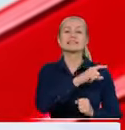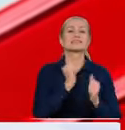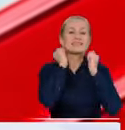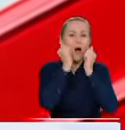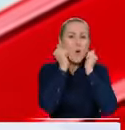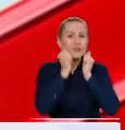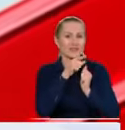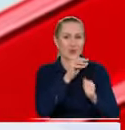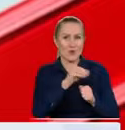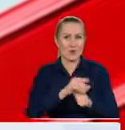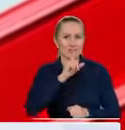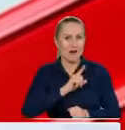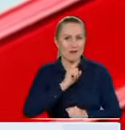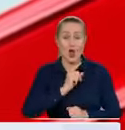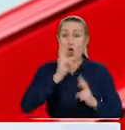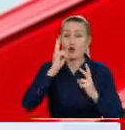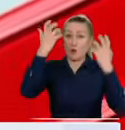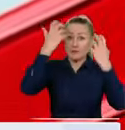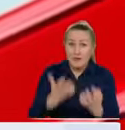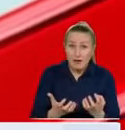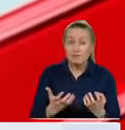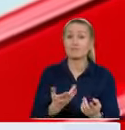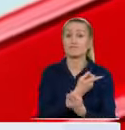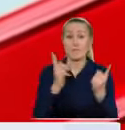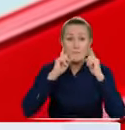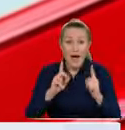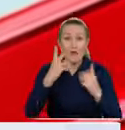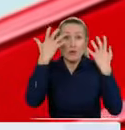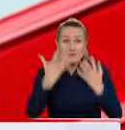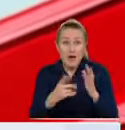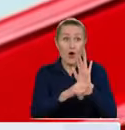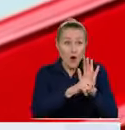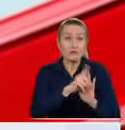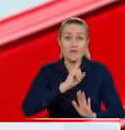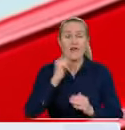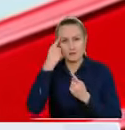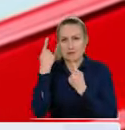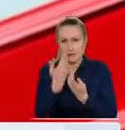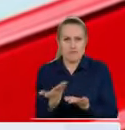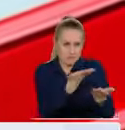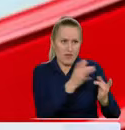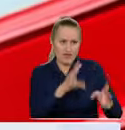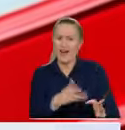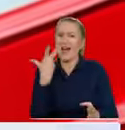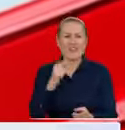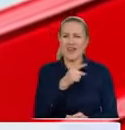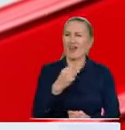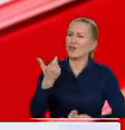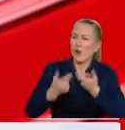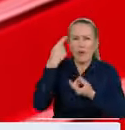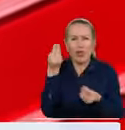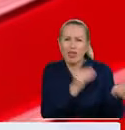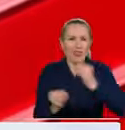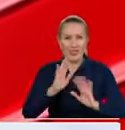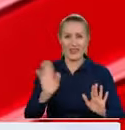religię i kto chce, autentycznie, kto chce, na tą religię idzie. I to nie jest jakiś miraż wielki, ponieważ religia